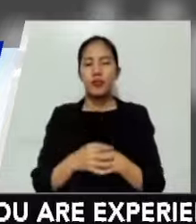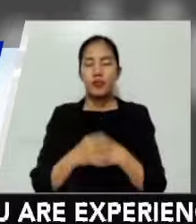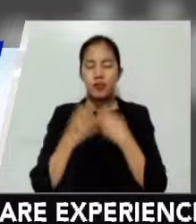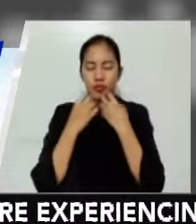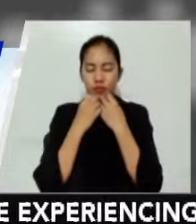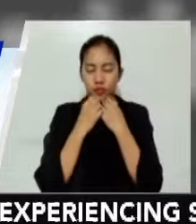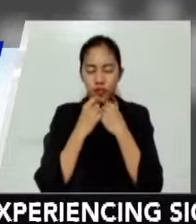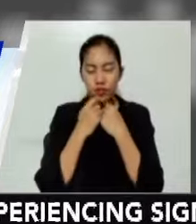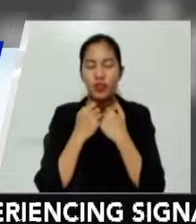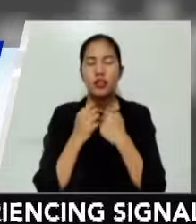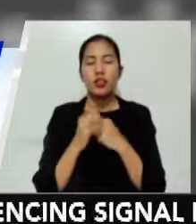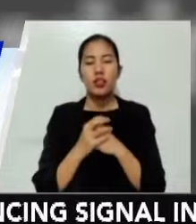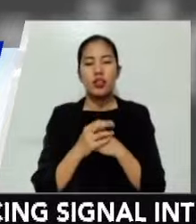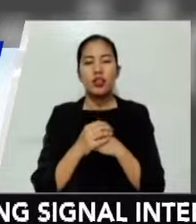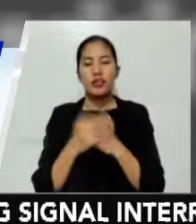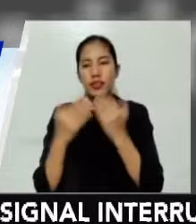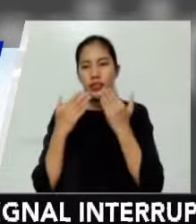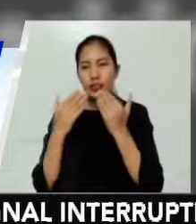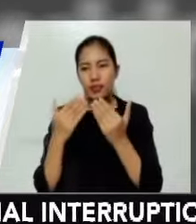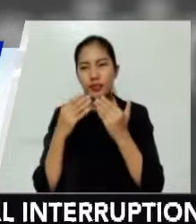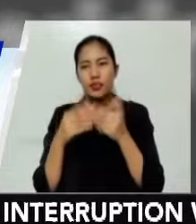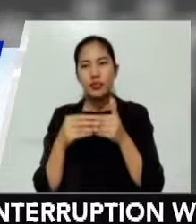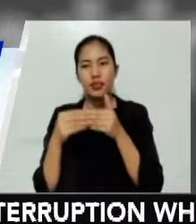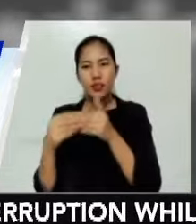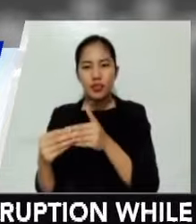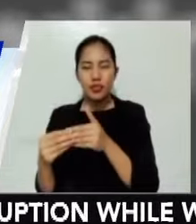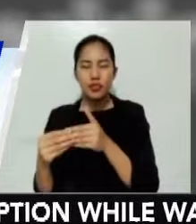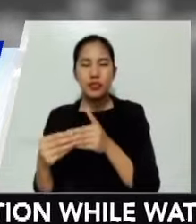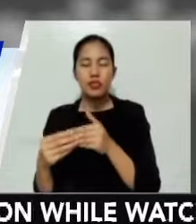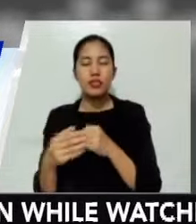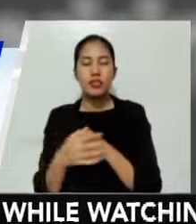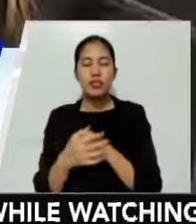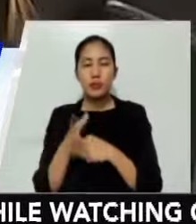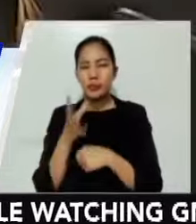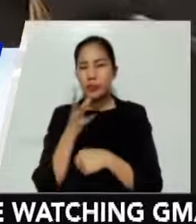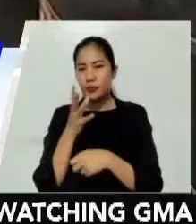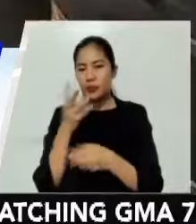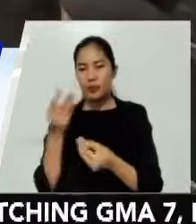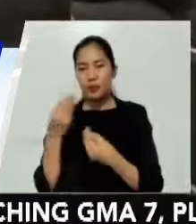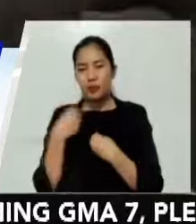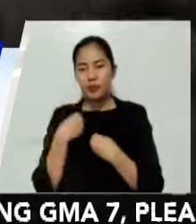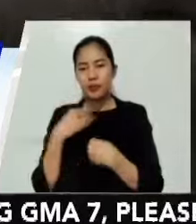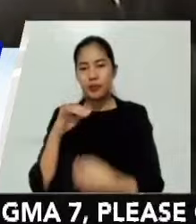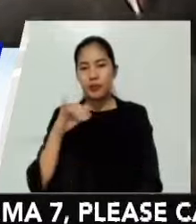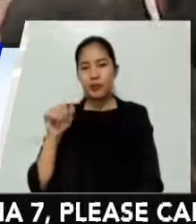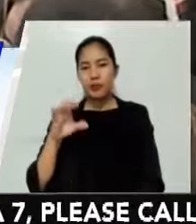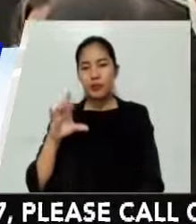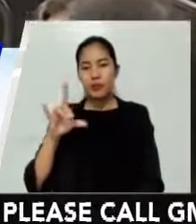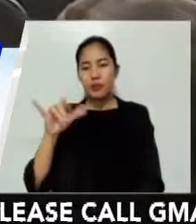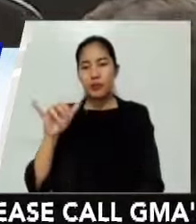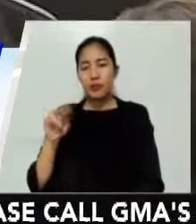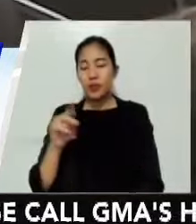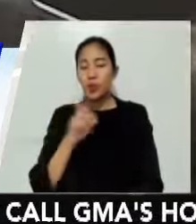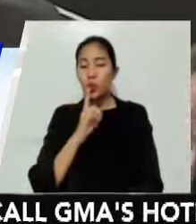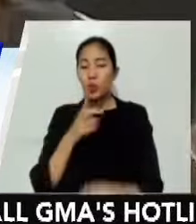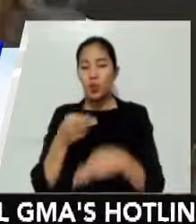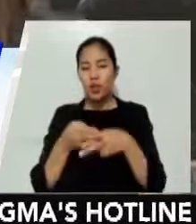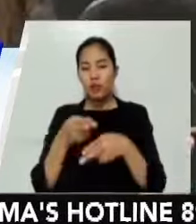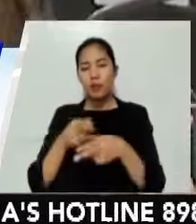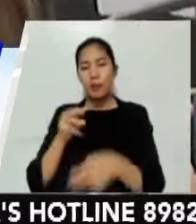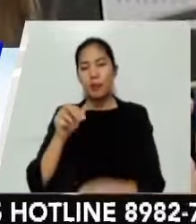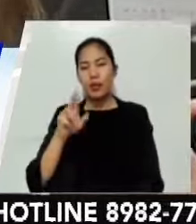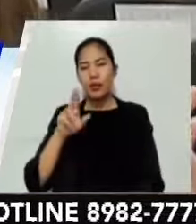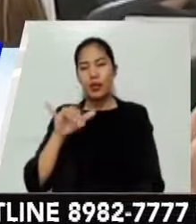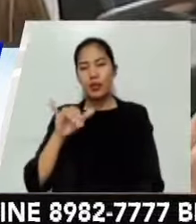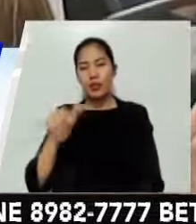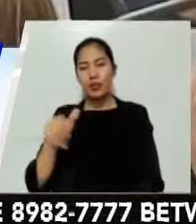sa guidance na ibinigay sa kanila ng kanyang nanay. Si Jacqueline na Mary Jane Gock sa totoong buhay ay pumanaw noong March